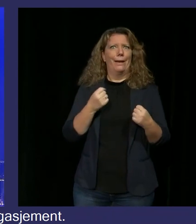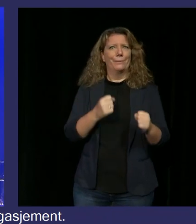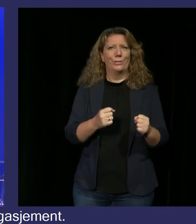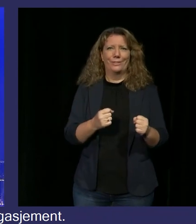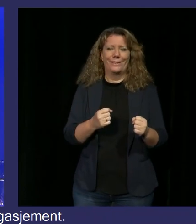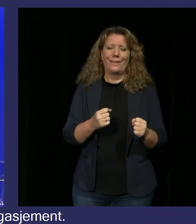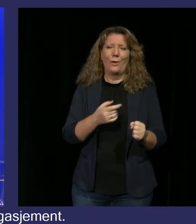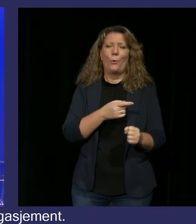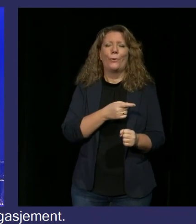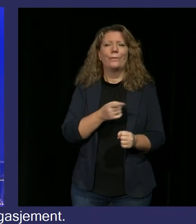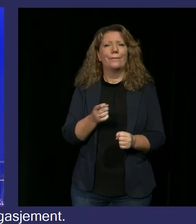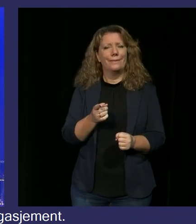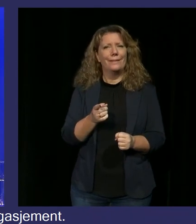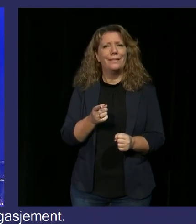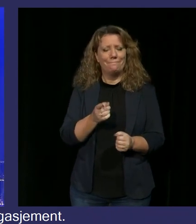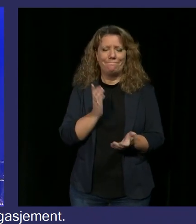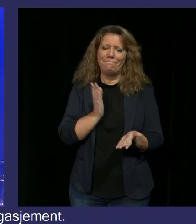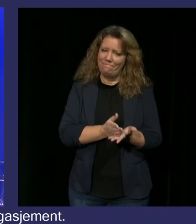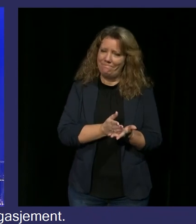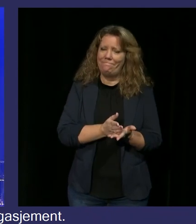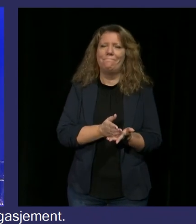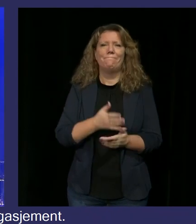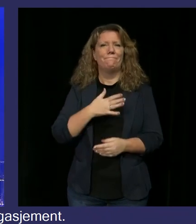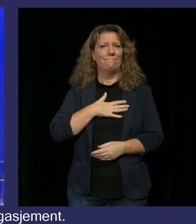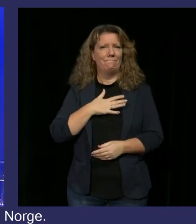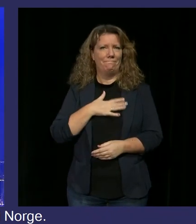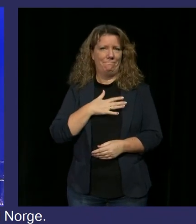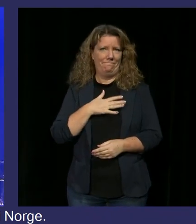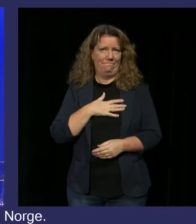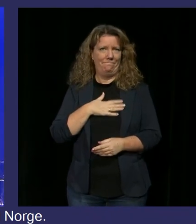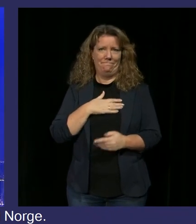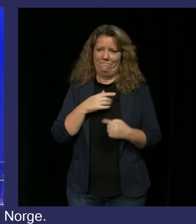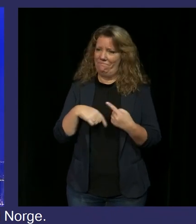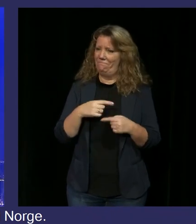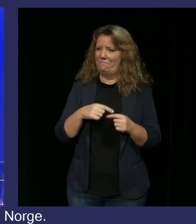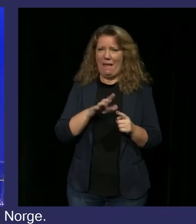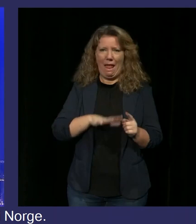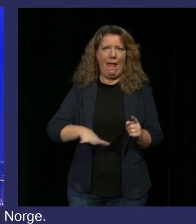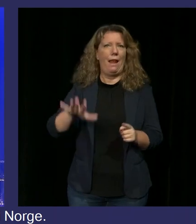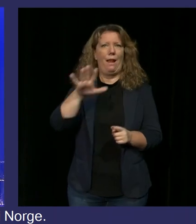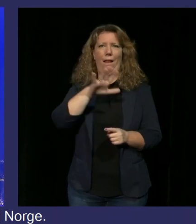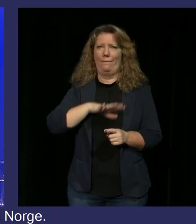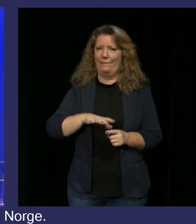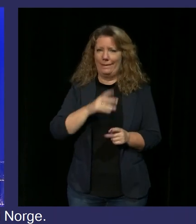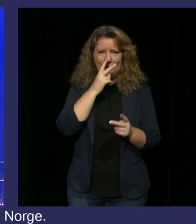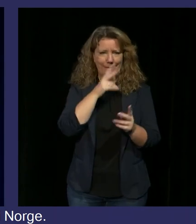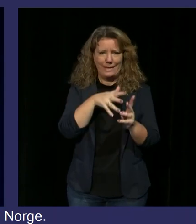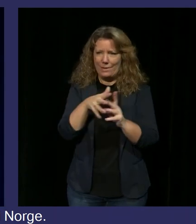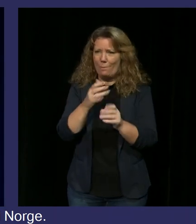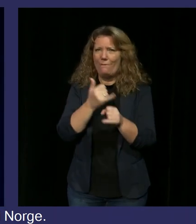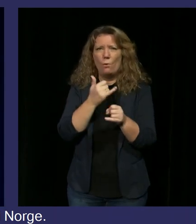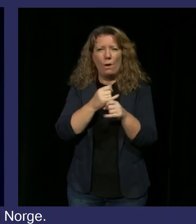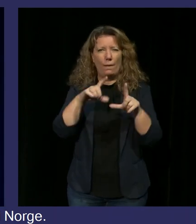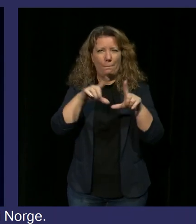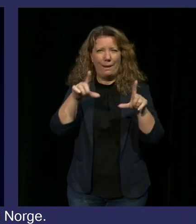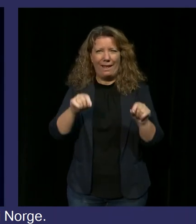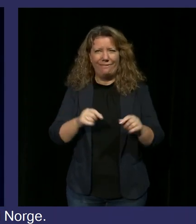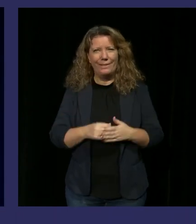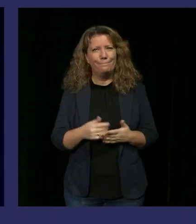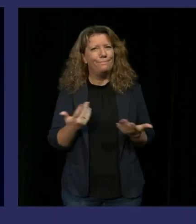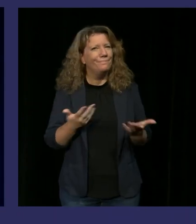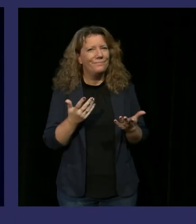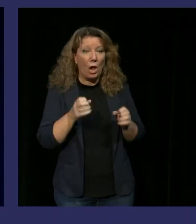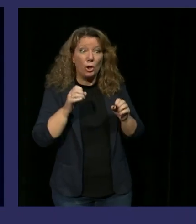og de bestemte seg for at vi skulle se på brev i hele spesialisthelsetjenesten. Og hva var trylleformularet med de